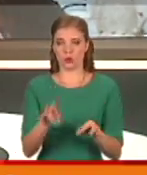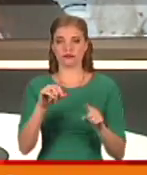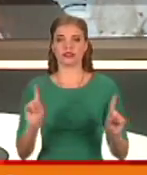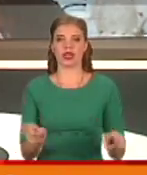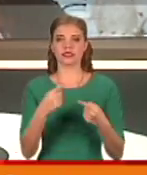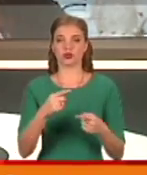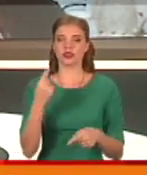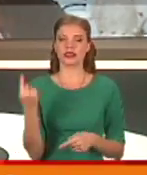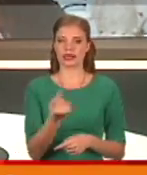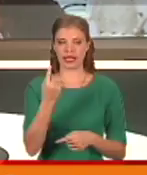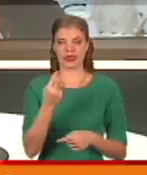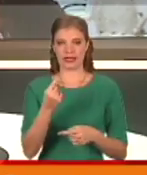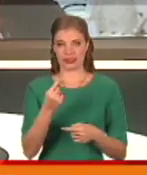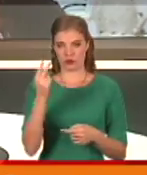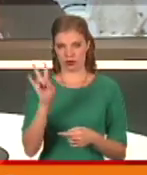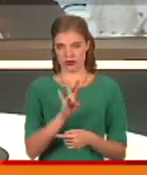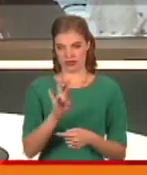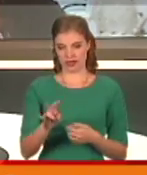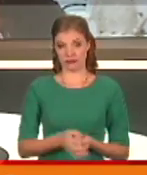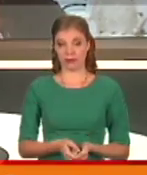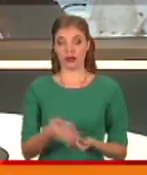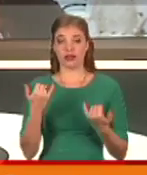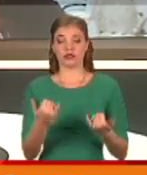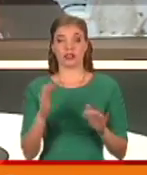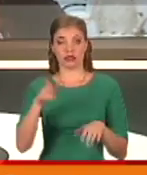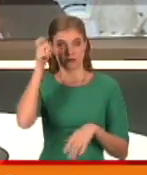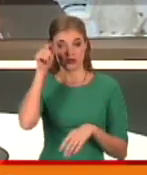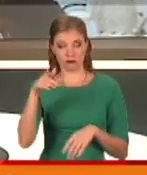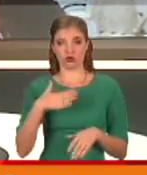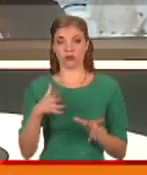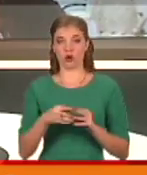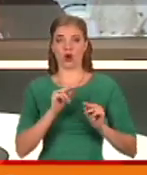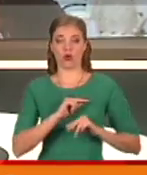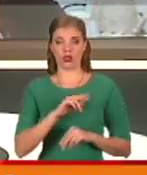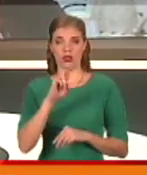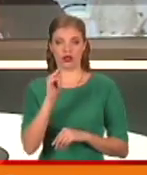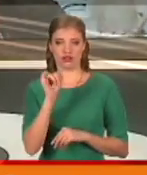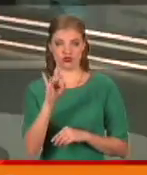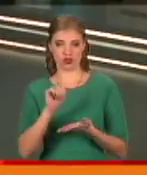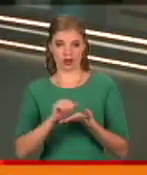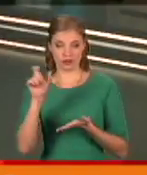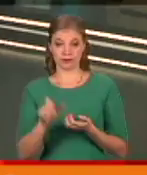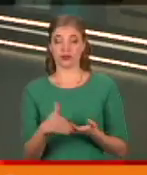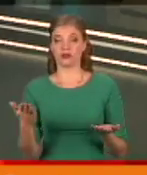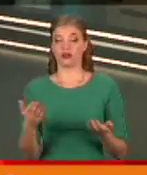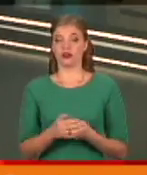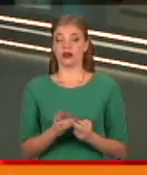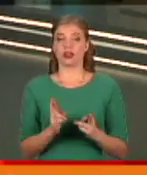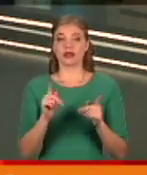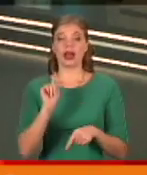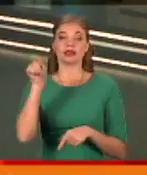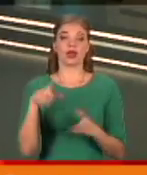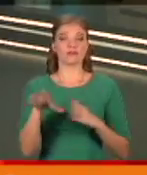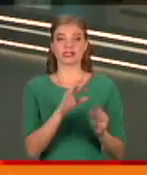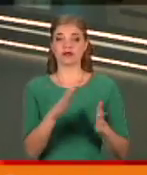на створення єдиної помісної церкви. Нині в Стамбулі перебуває моя колега Юлія Янчар. Юлю, як там